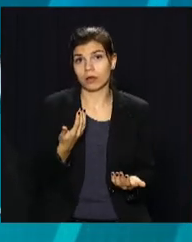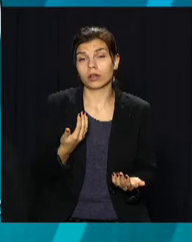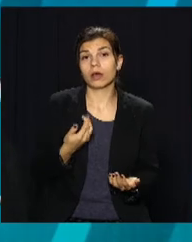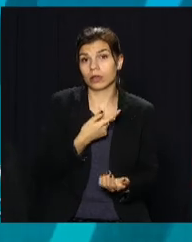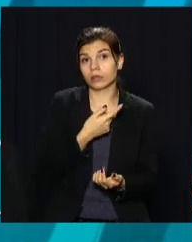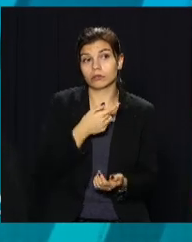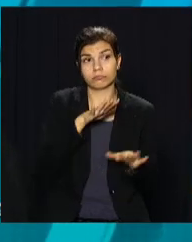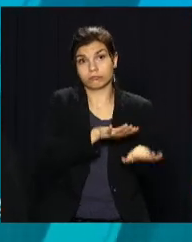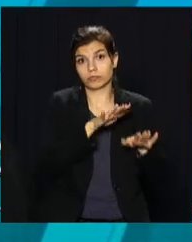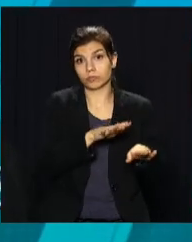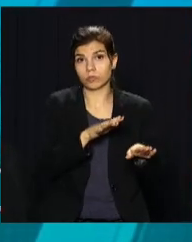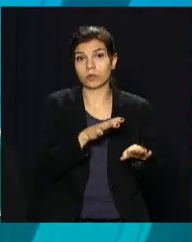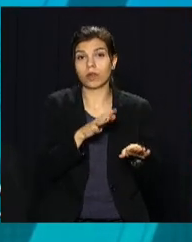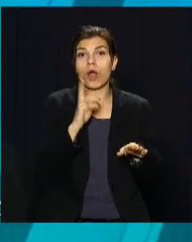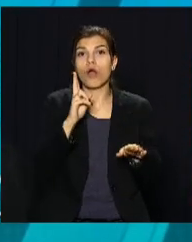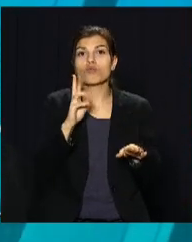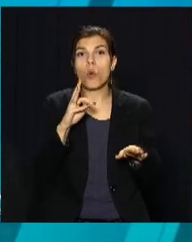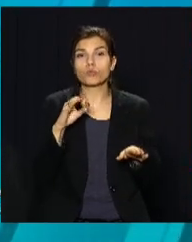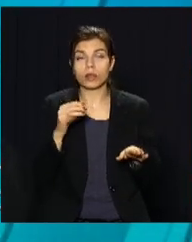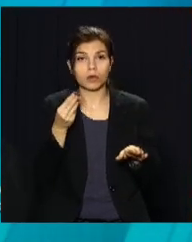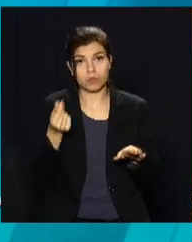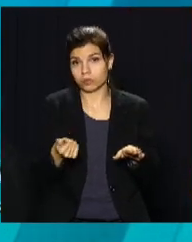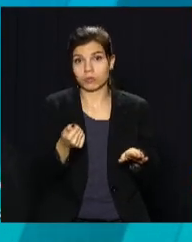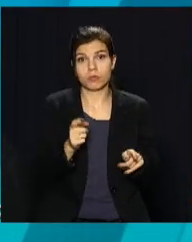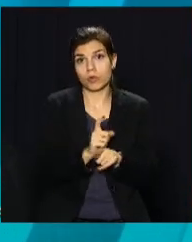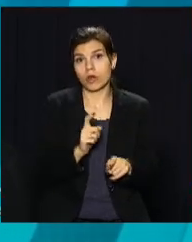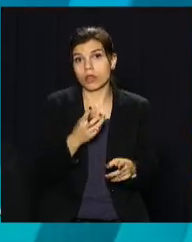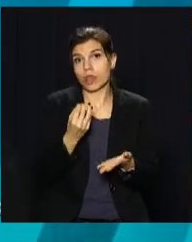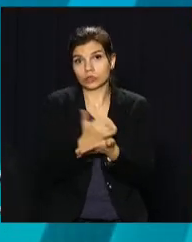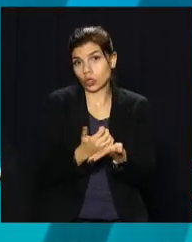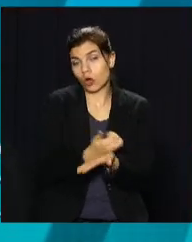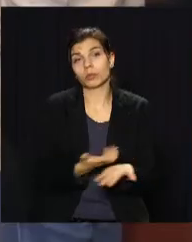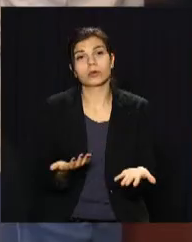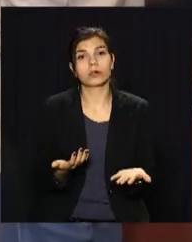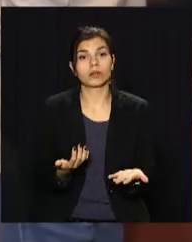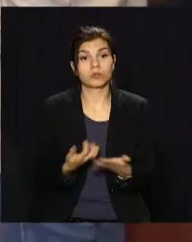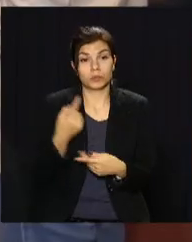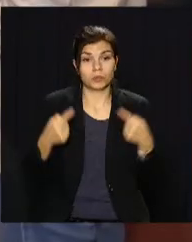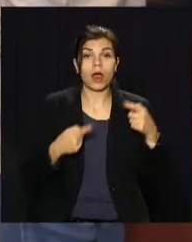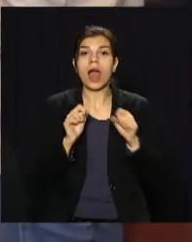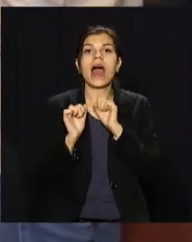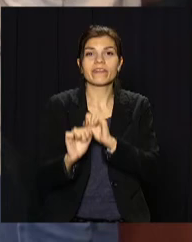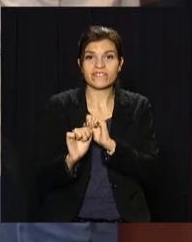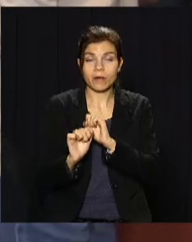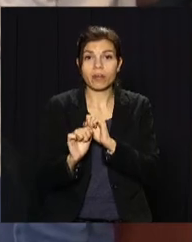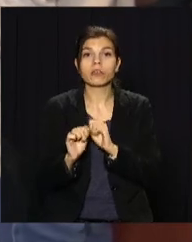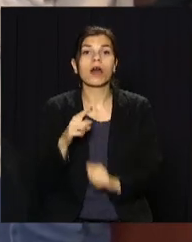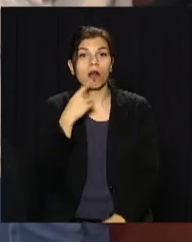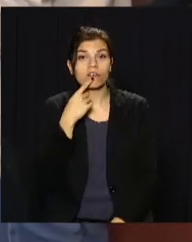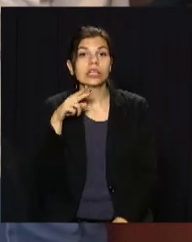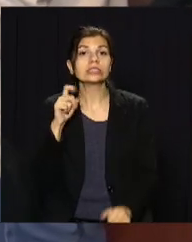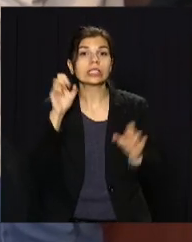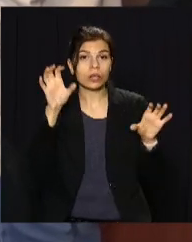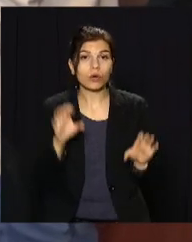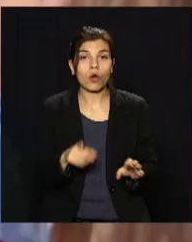наматують комунальні і оплачувати, ні, я так розумію, не збирали. Адвокат Станіслав Ліфлянчик каже, за